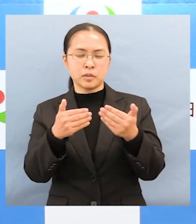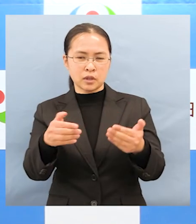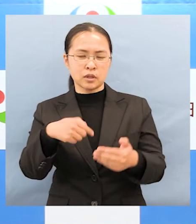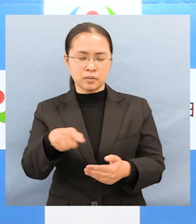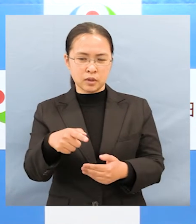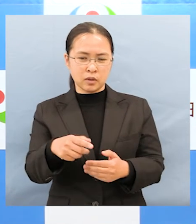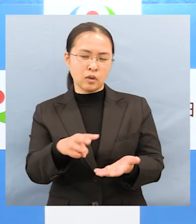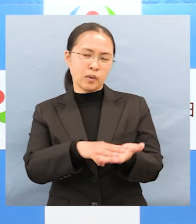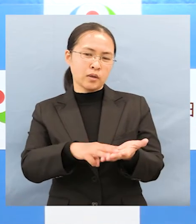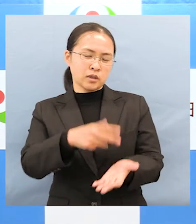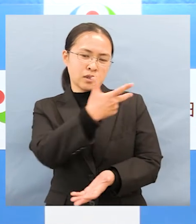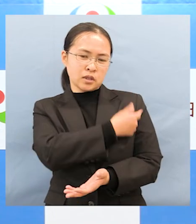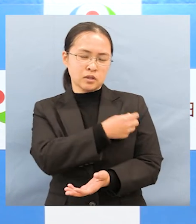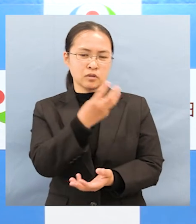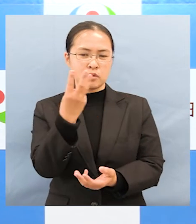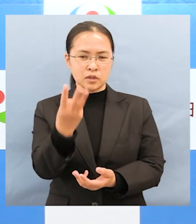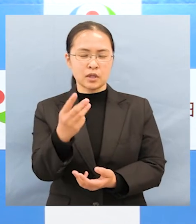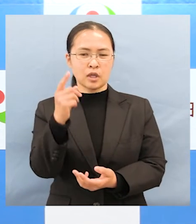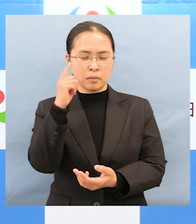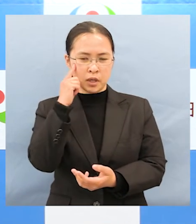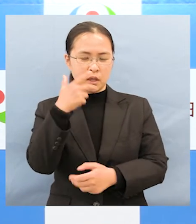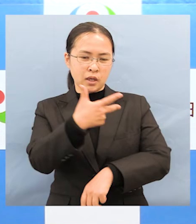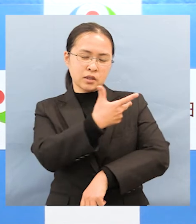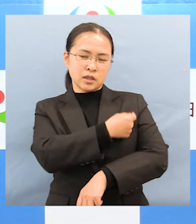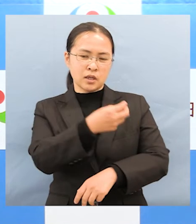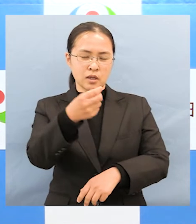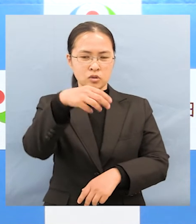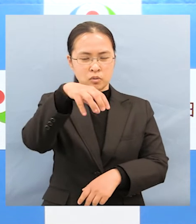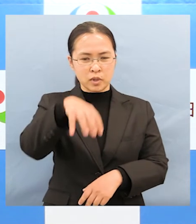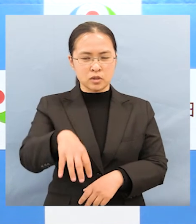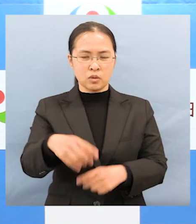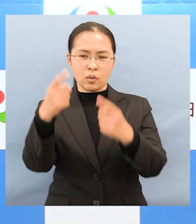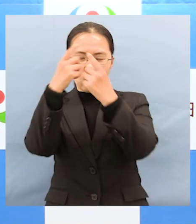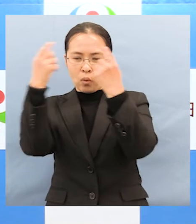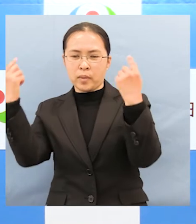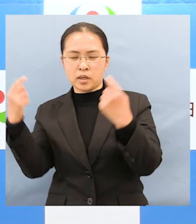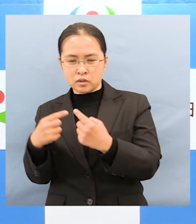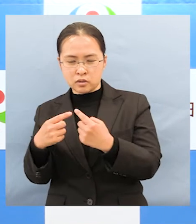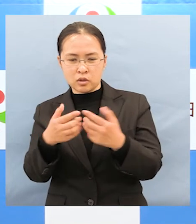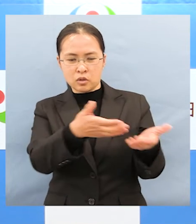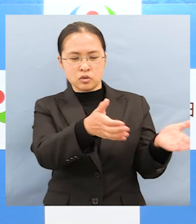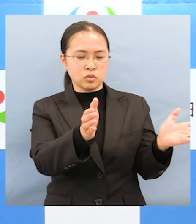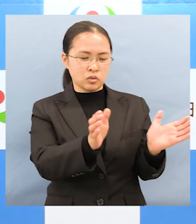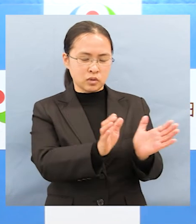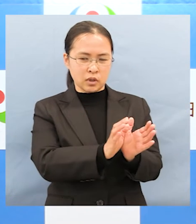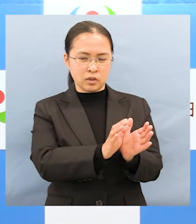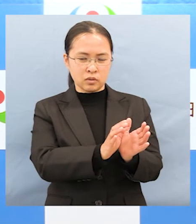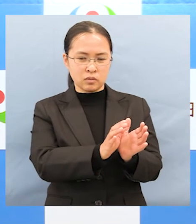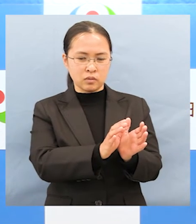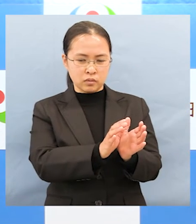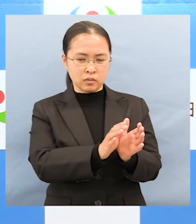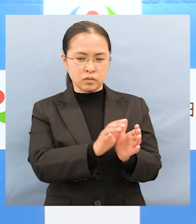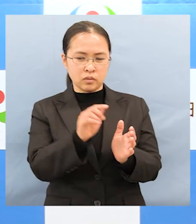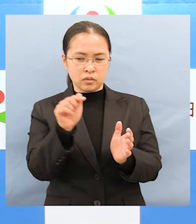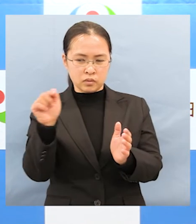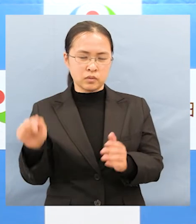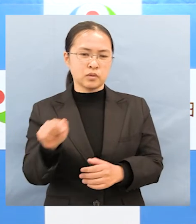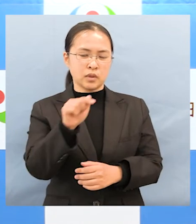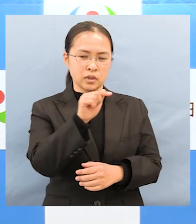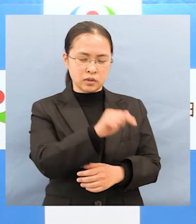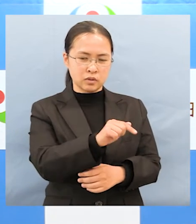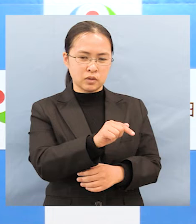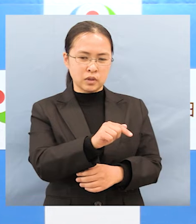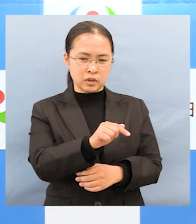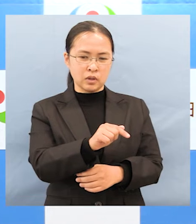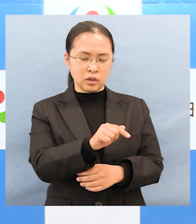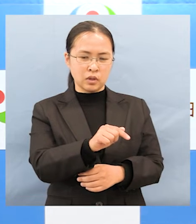ワクチン接種の3回目については、接種場所を個別とそれから集団接種と、やはり ここは2